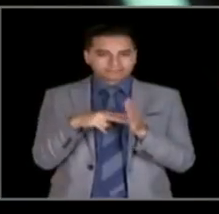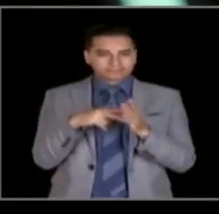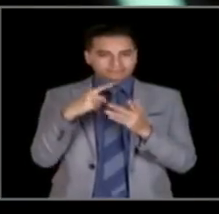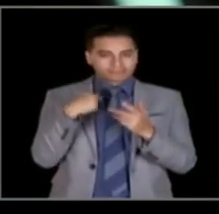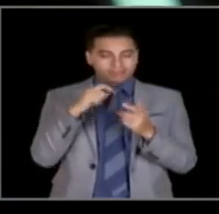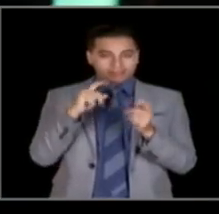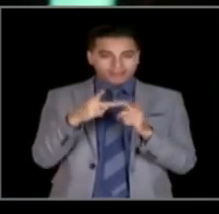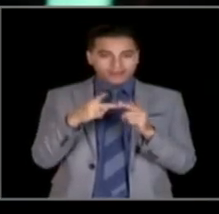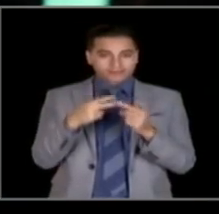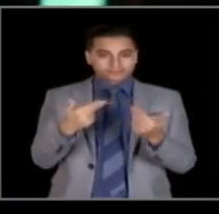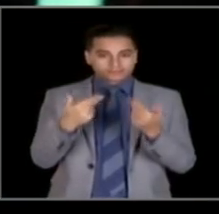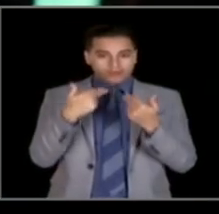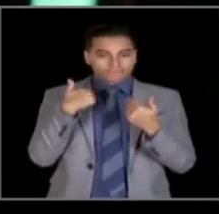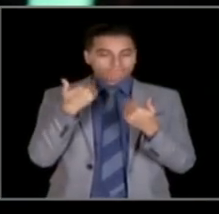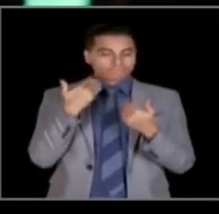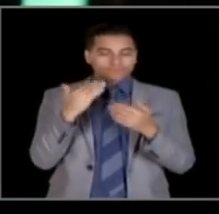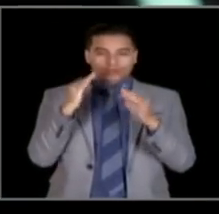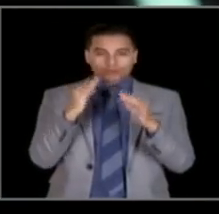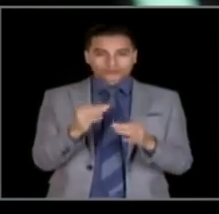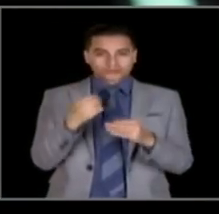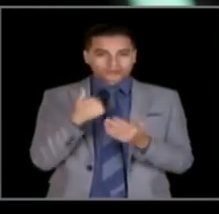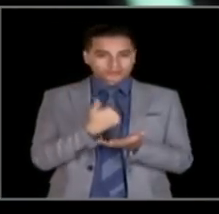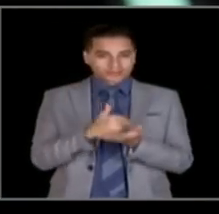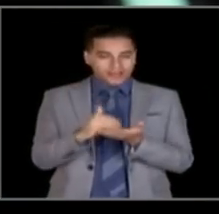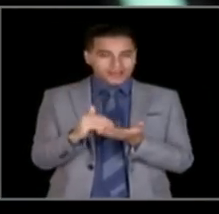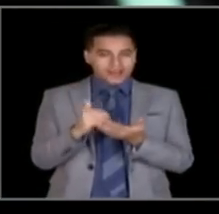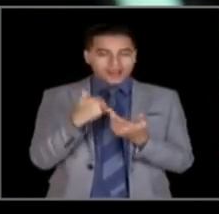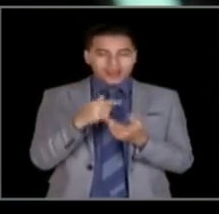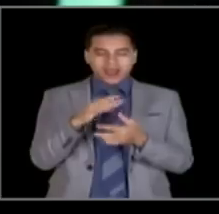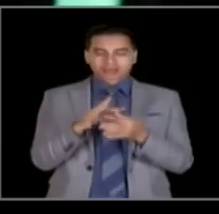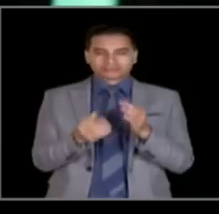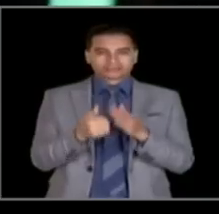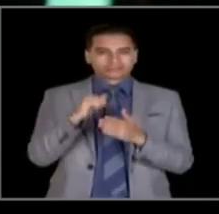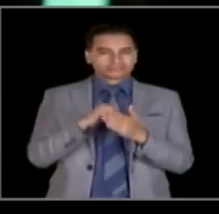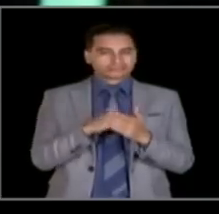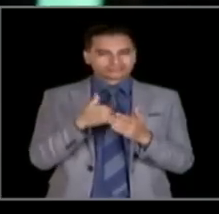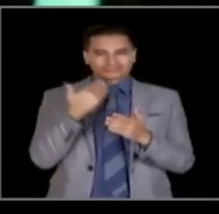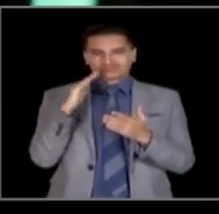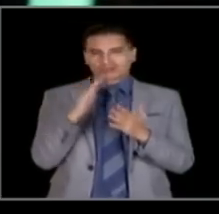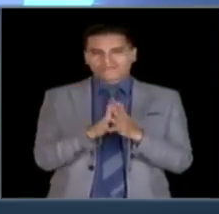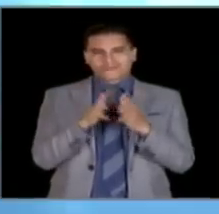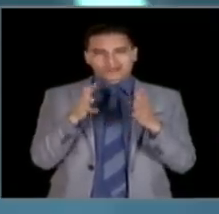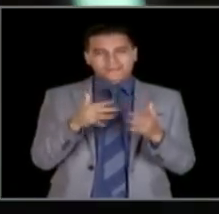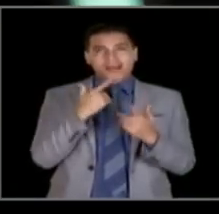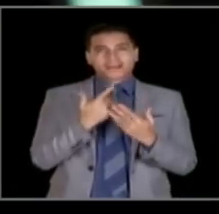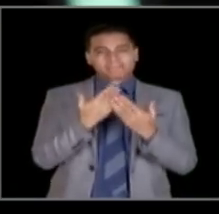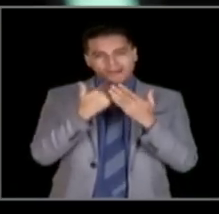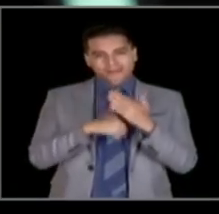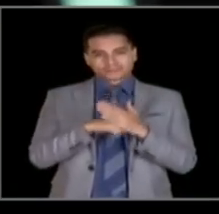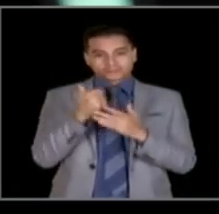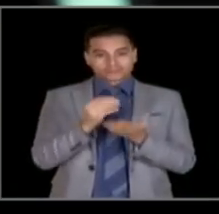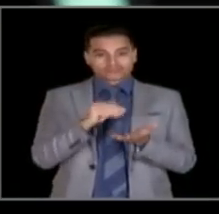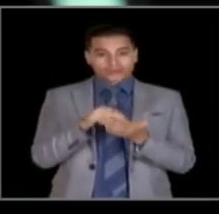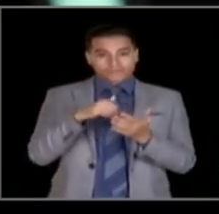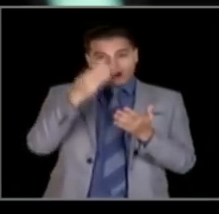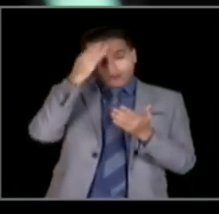تاني حلقة صورها في البرنامج، فخور جداً بالمشوار اللي وصل له فريقي، ومهما يحصل في الحلقة فدي حاجة مشرفة جداً، بس أتمنى من ربنا أن يحالفني التوفيق. المشاركة في العباقرة في